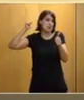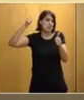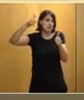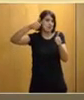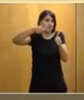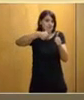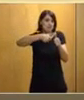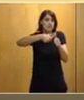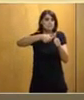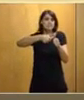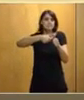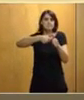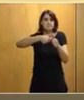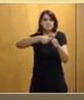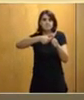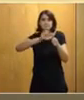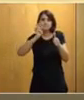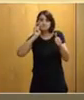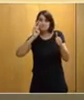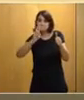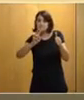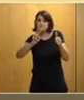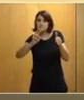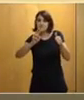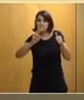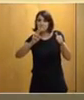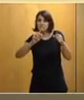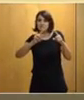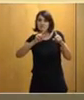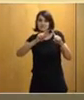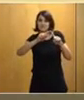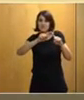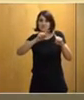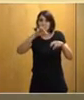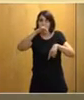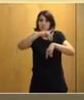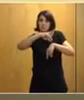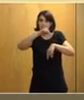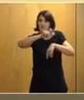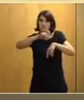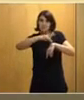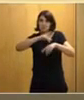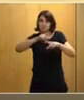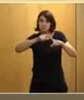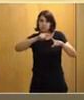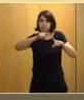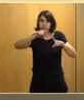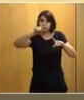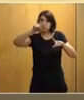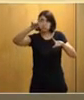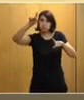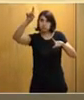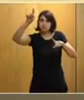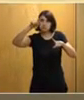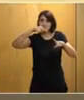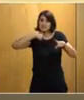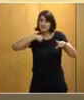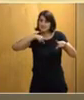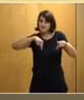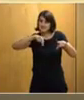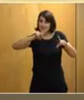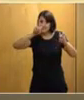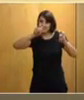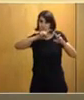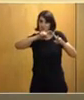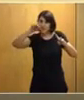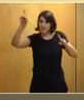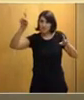assistit a una certa tendència a'alça. Si això és atribuïble o no a l'obertura dels centres educatius,